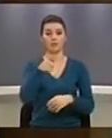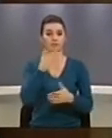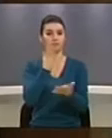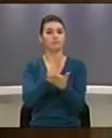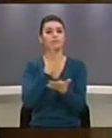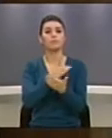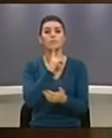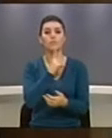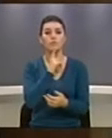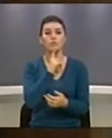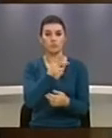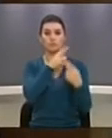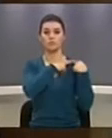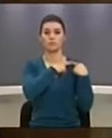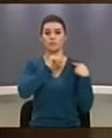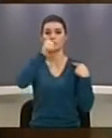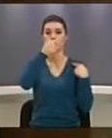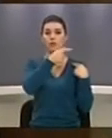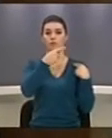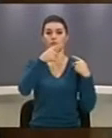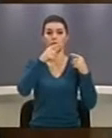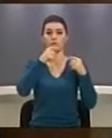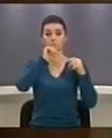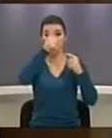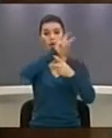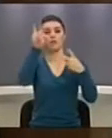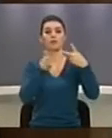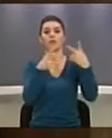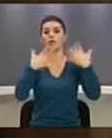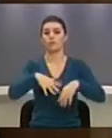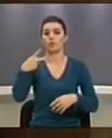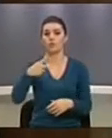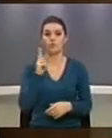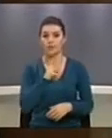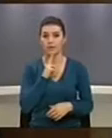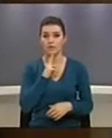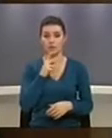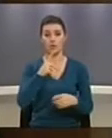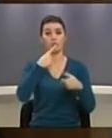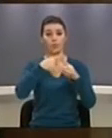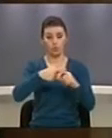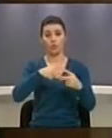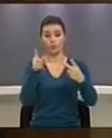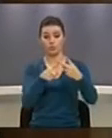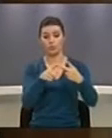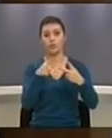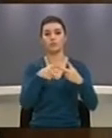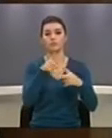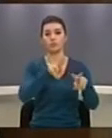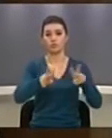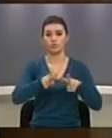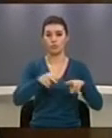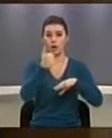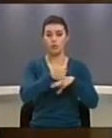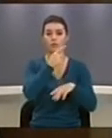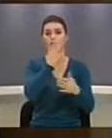bën organ administrativ të shkallës së dytë. Dhe në 2, Gjykata Supreme në çdo kohë e kudo në